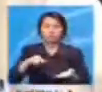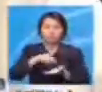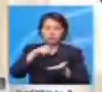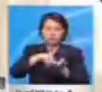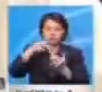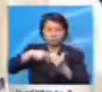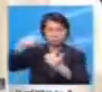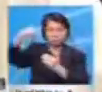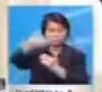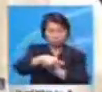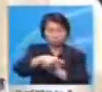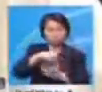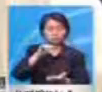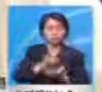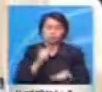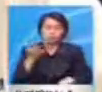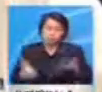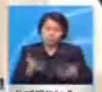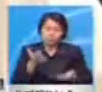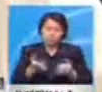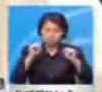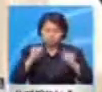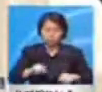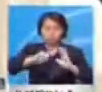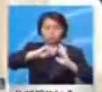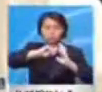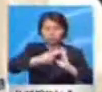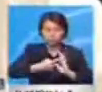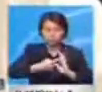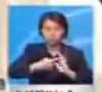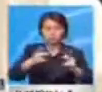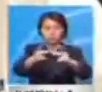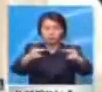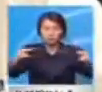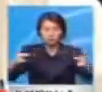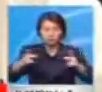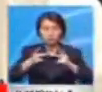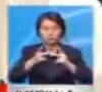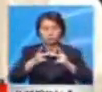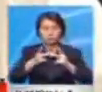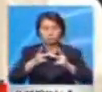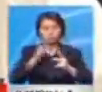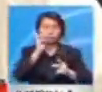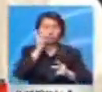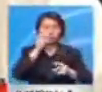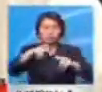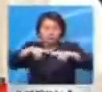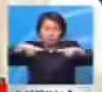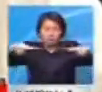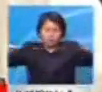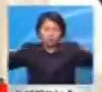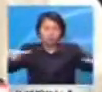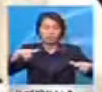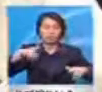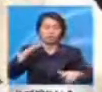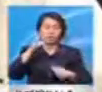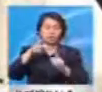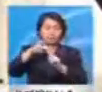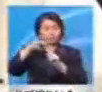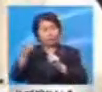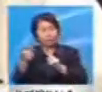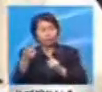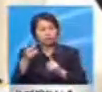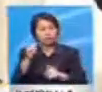program di mana mungkin kita boleh mulakan di kawasan-kawasan padi luar jelapang satu musim